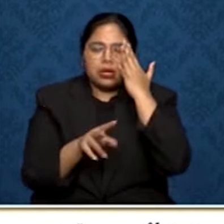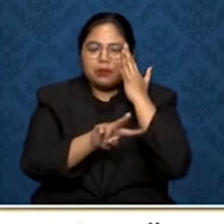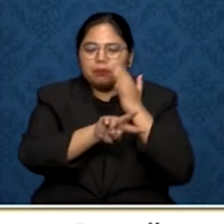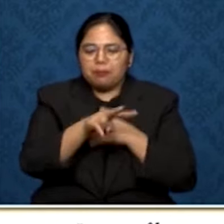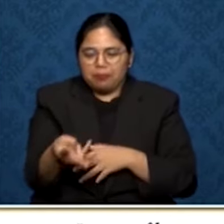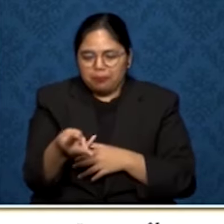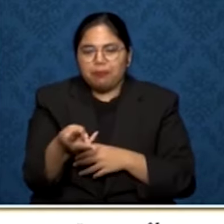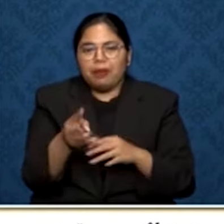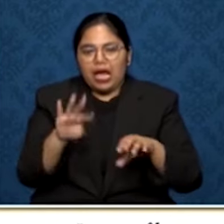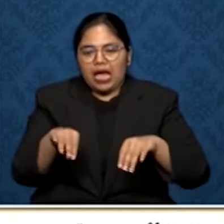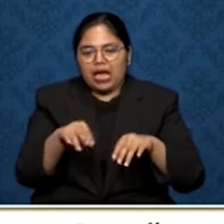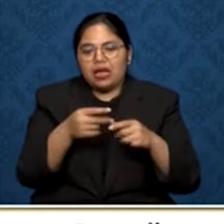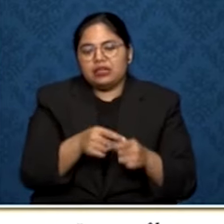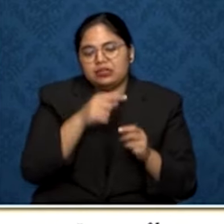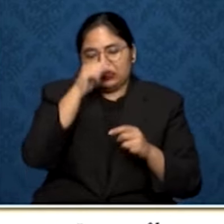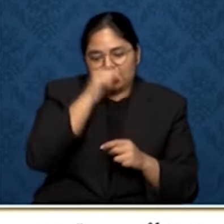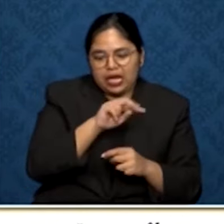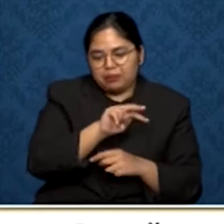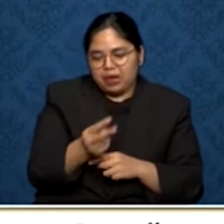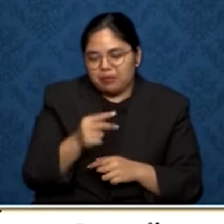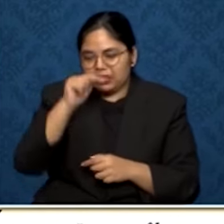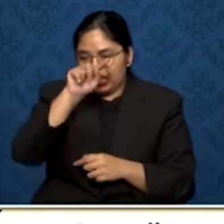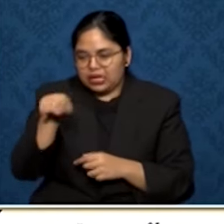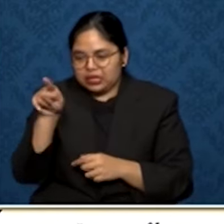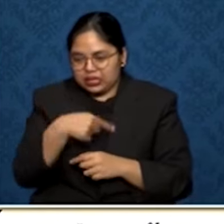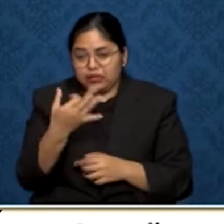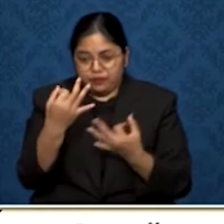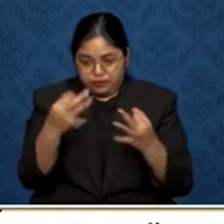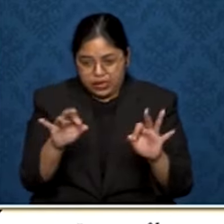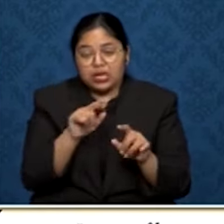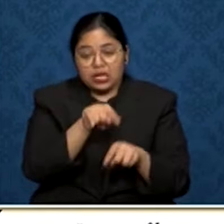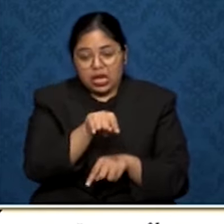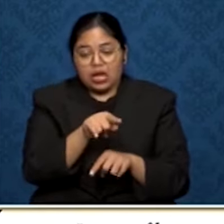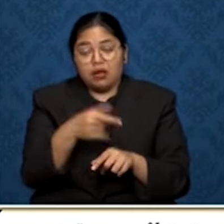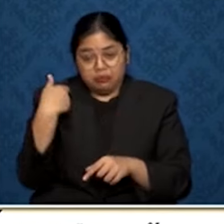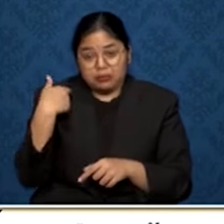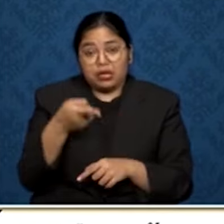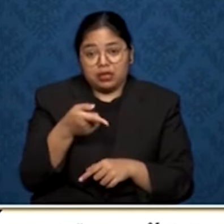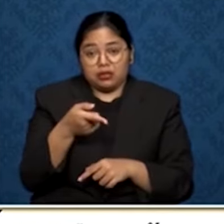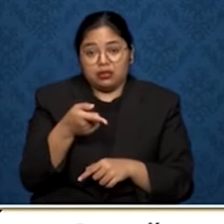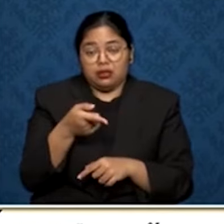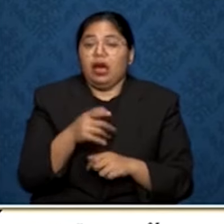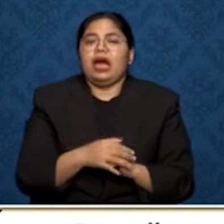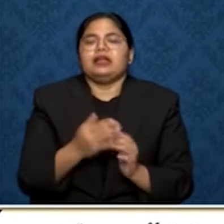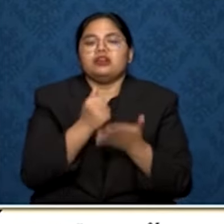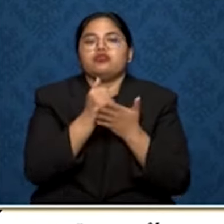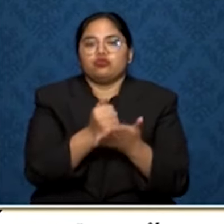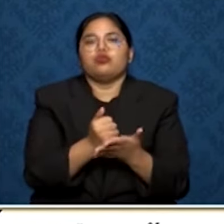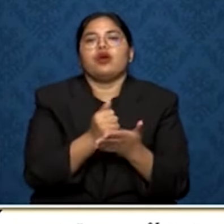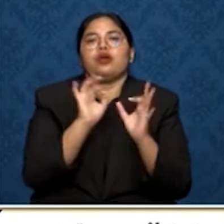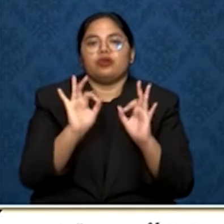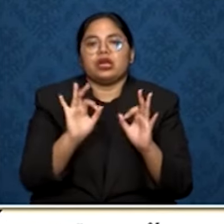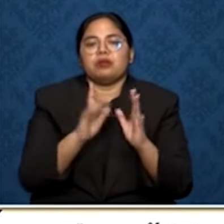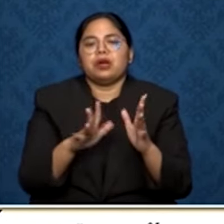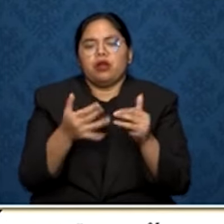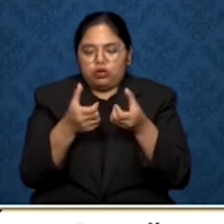ฟรีอั hottนทรokus้เกมครั ใผมก็ครับ ท